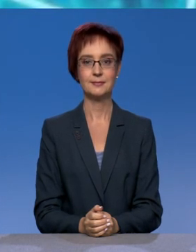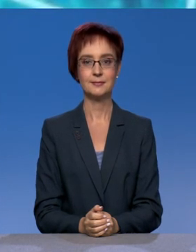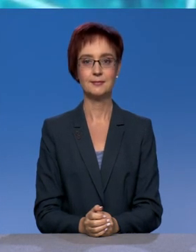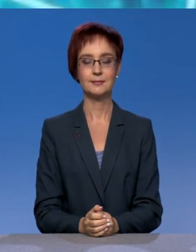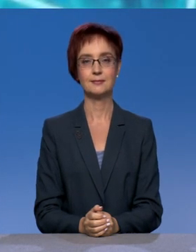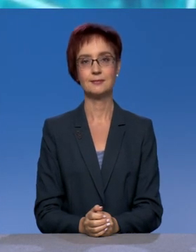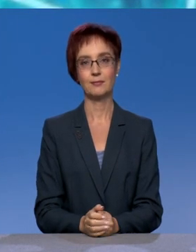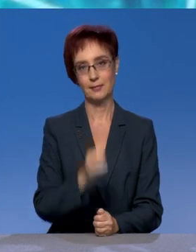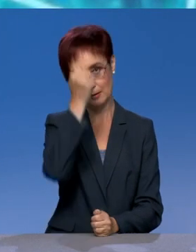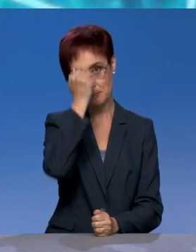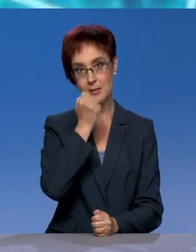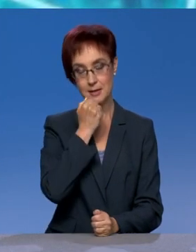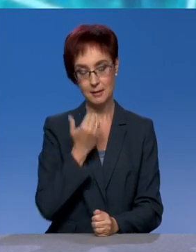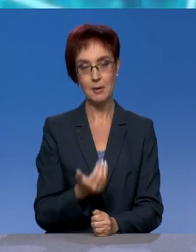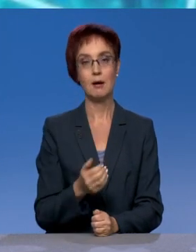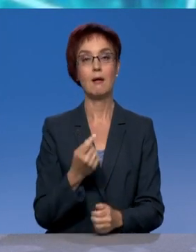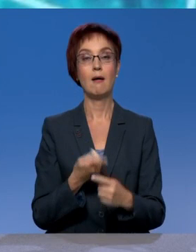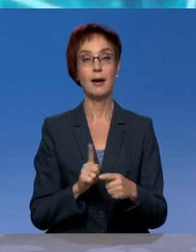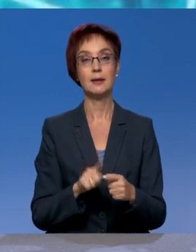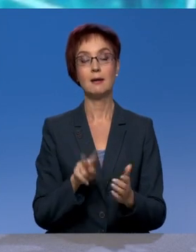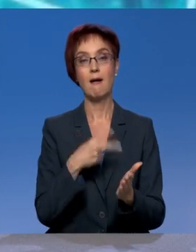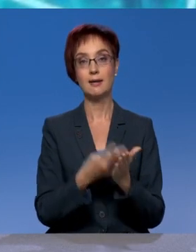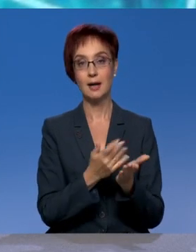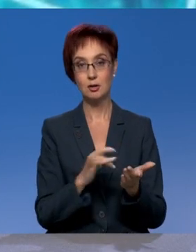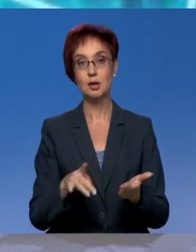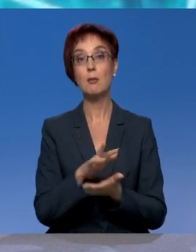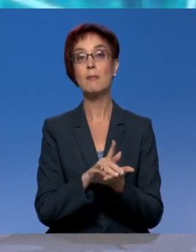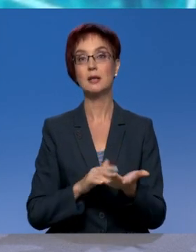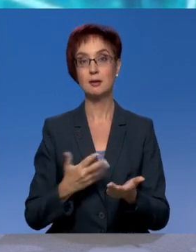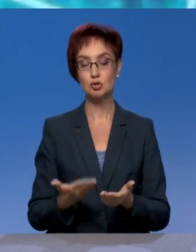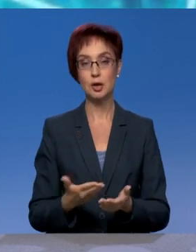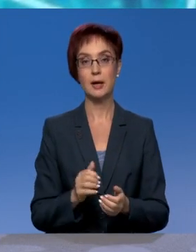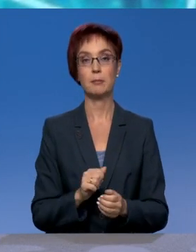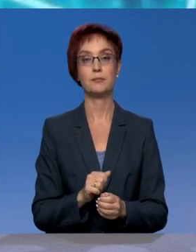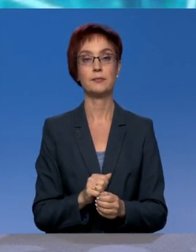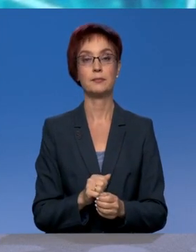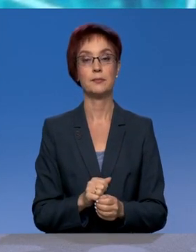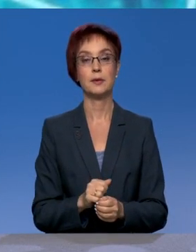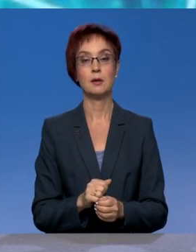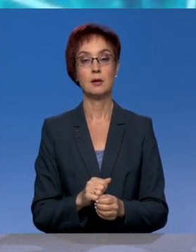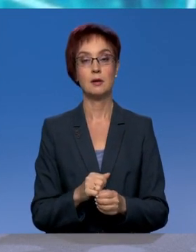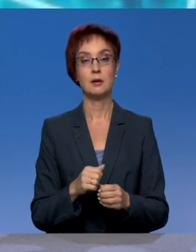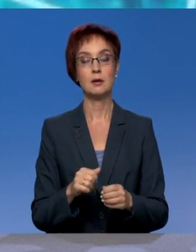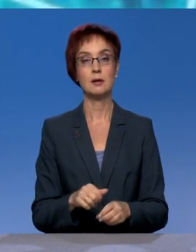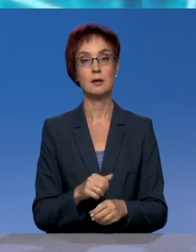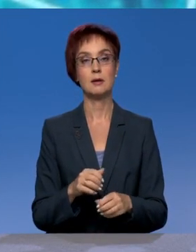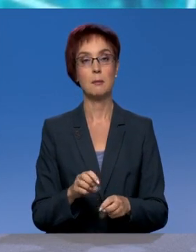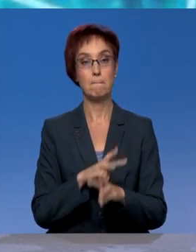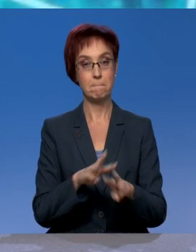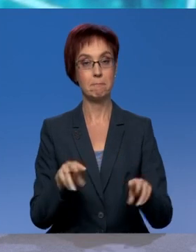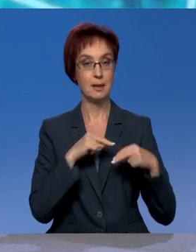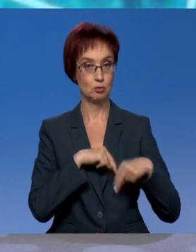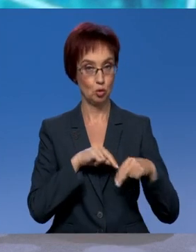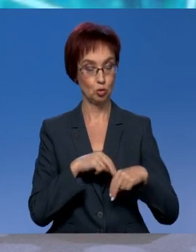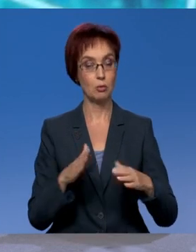Спасибо, Денис. Это отражение. Продолжаем. Рассчитывать оплату переработок с учетом стимулирующих выплат предложили обязать в Минтруде. Данные